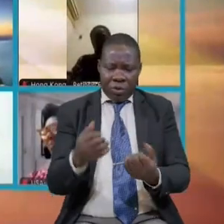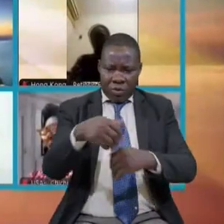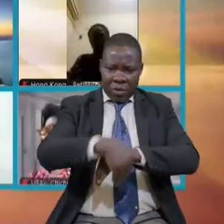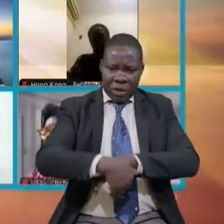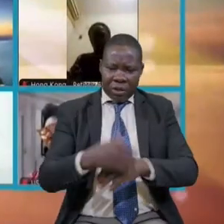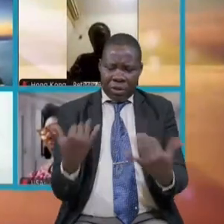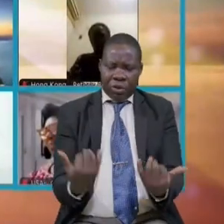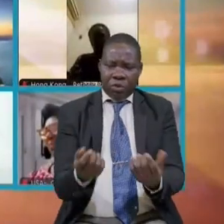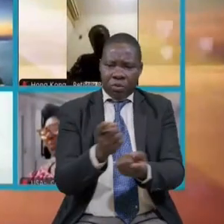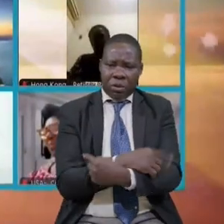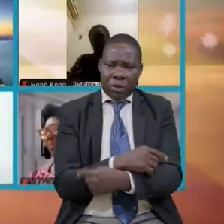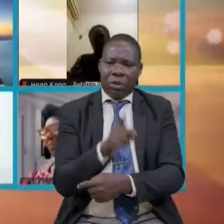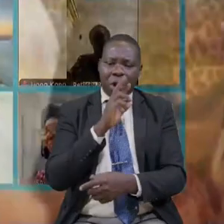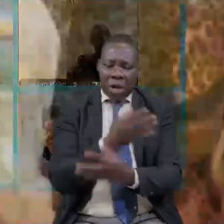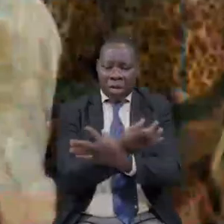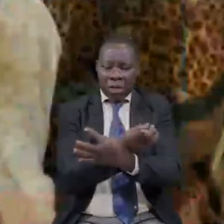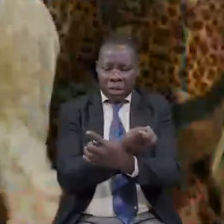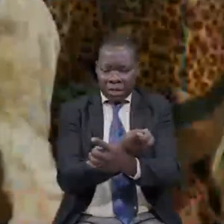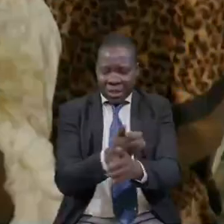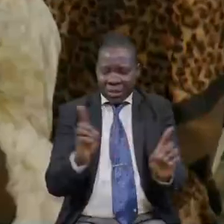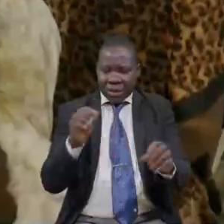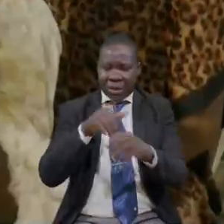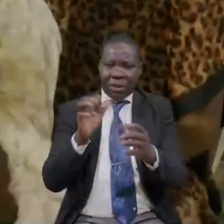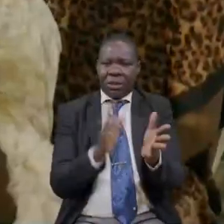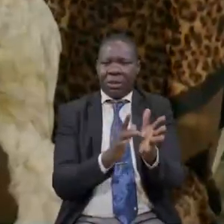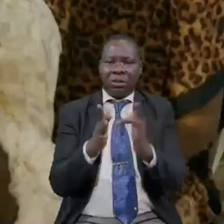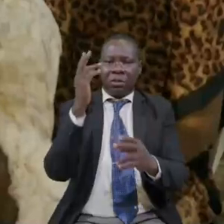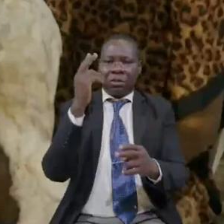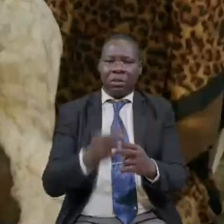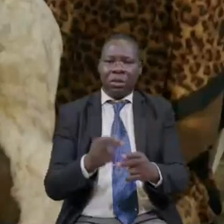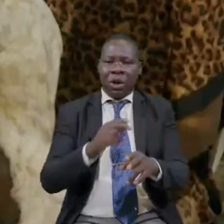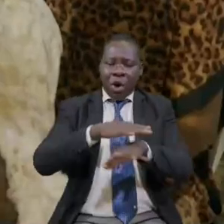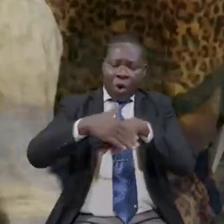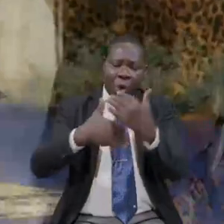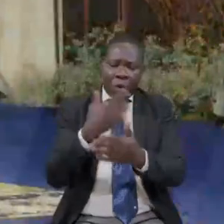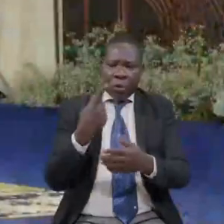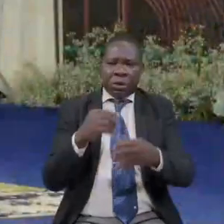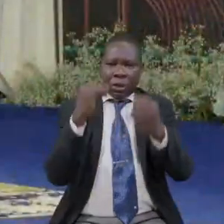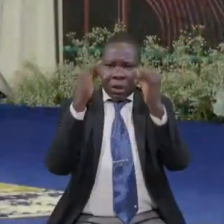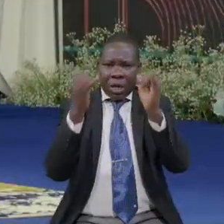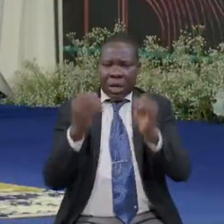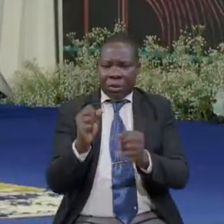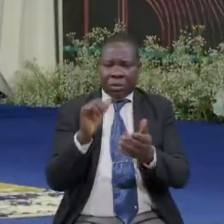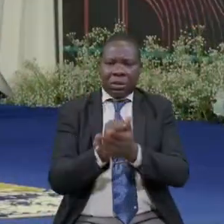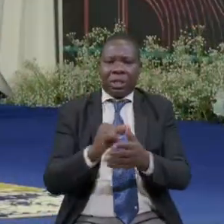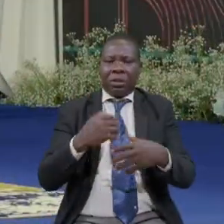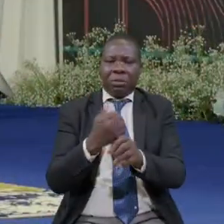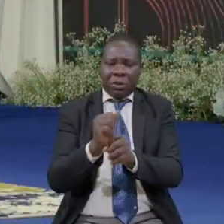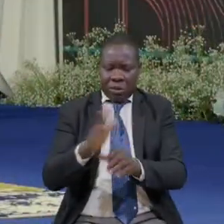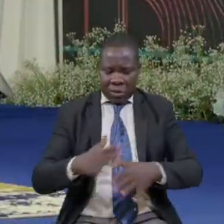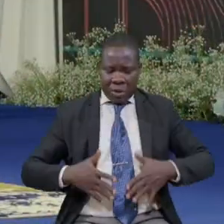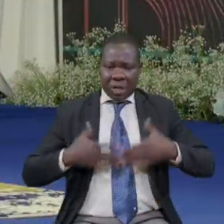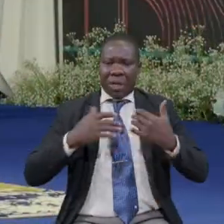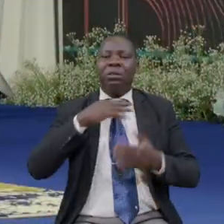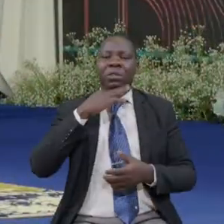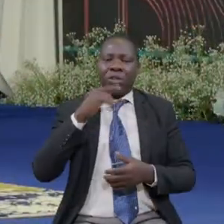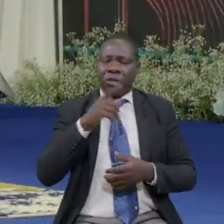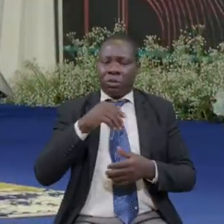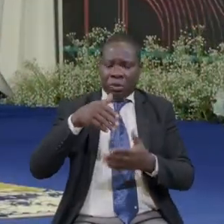soir, vous en êtes délivré au nom de Jésus-Christ. Toutes les idoles qui ont souillé votre vie, vous allez